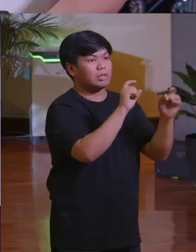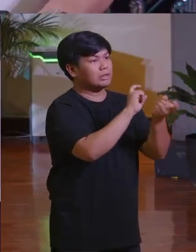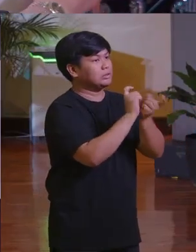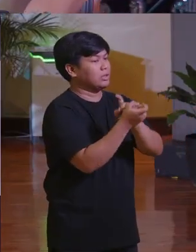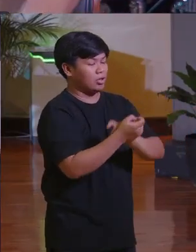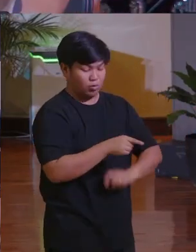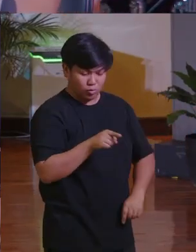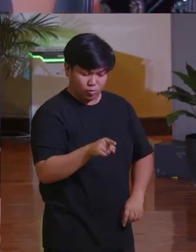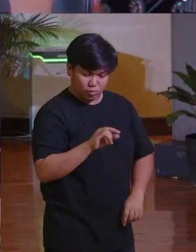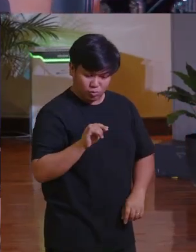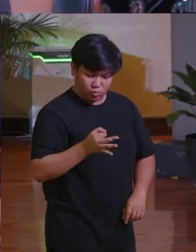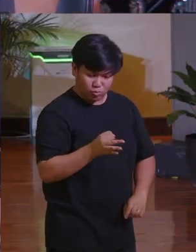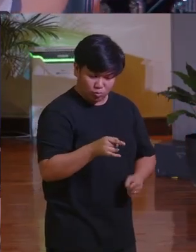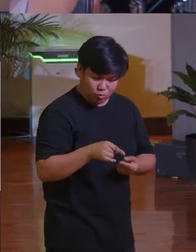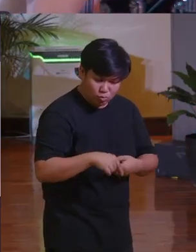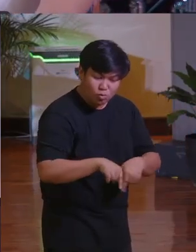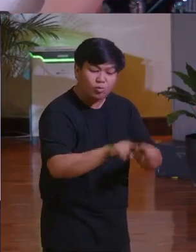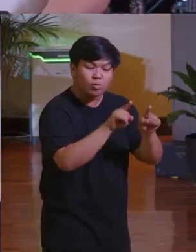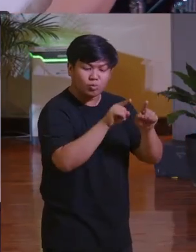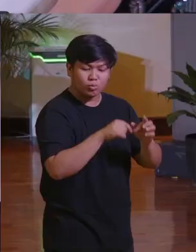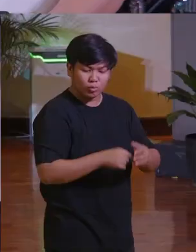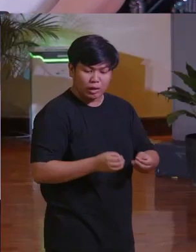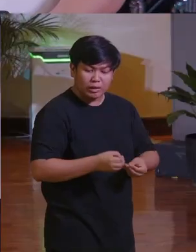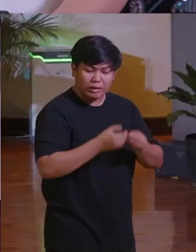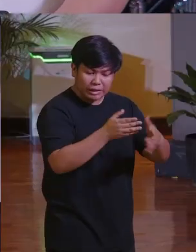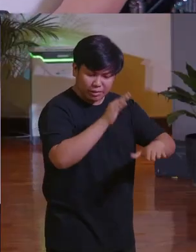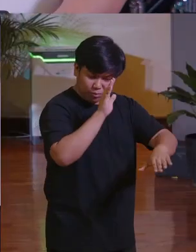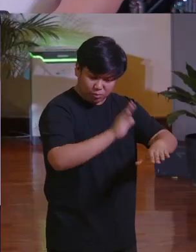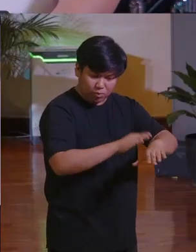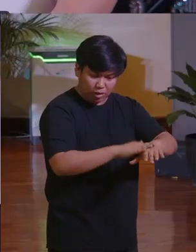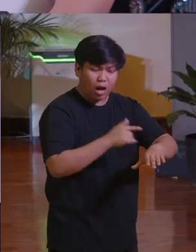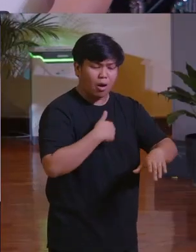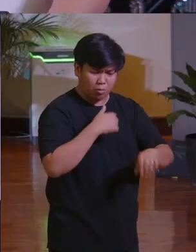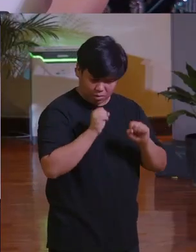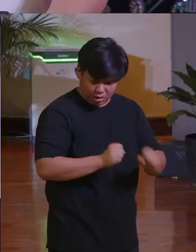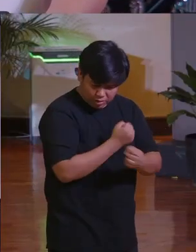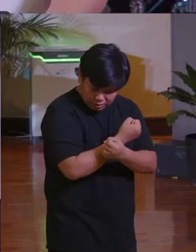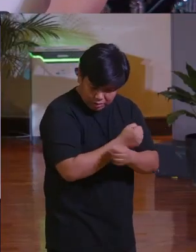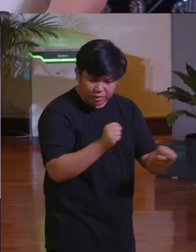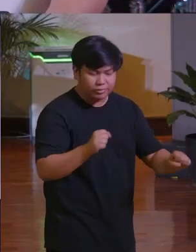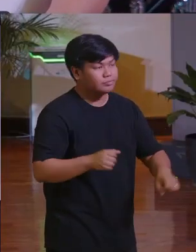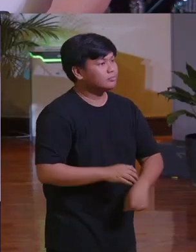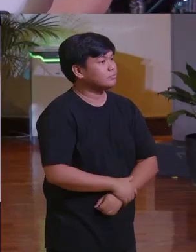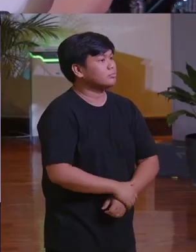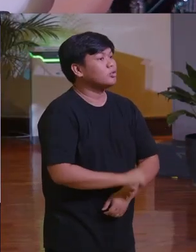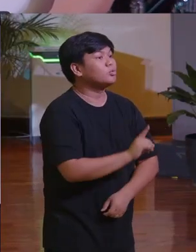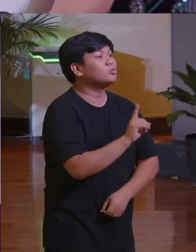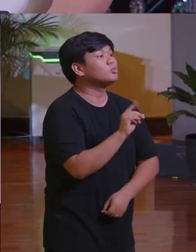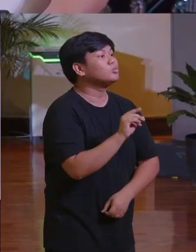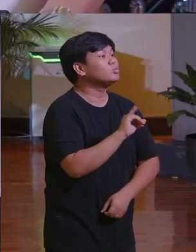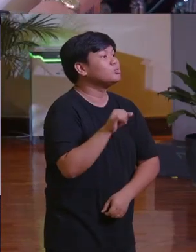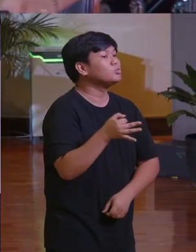niya, pumunta ka at sila ay bigyan mo ng babala. So anong ginawa